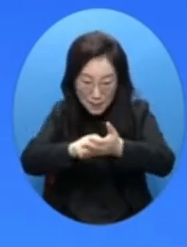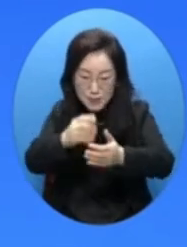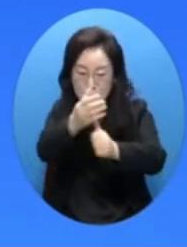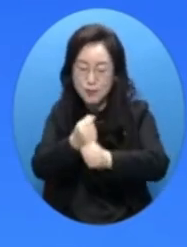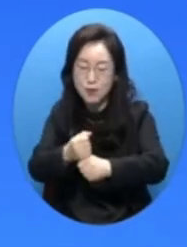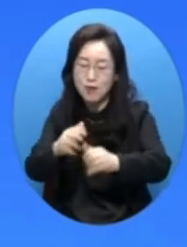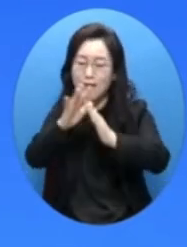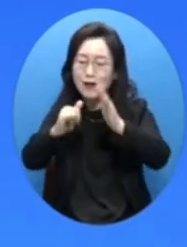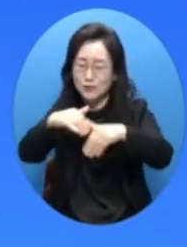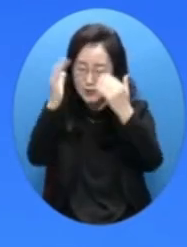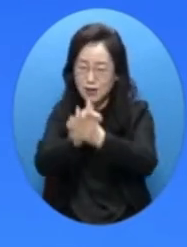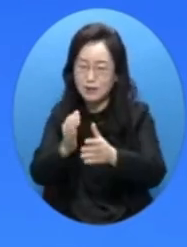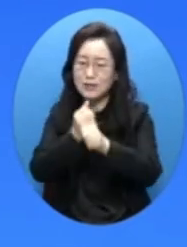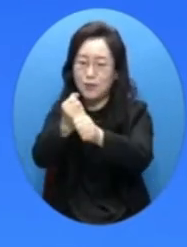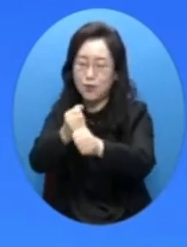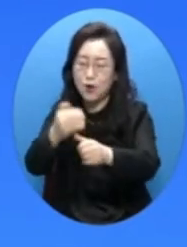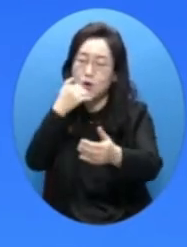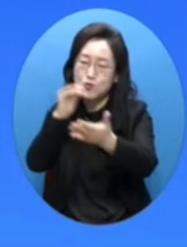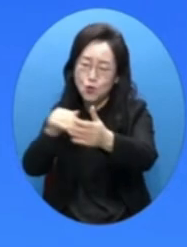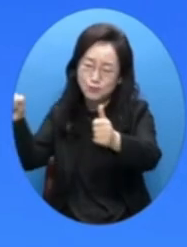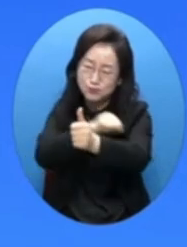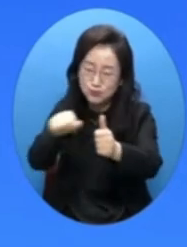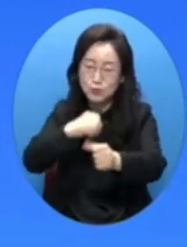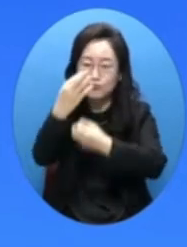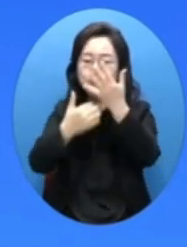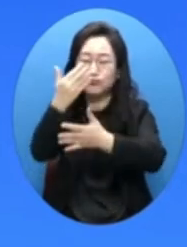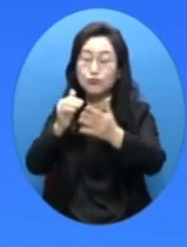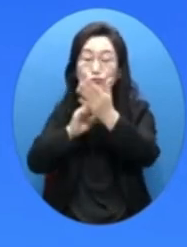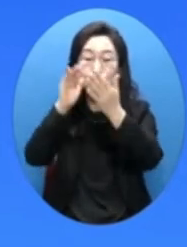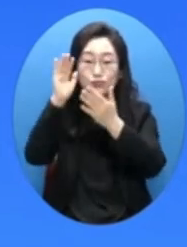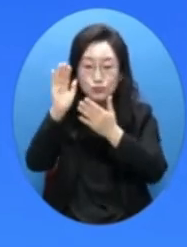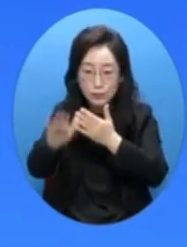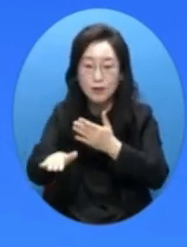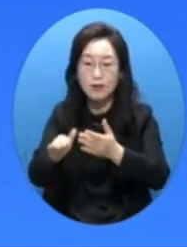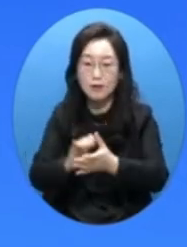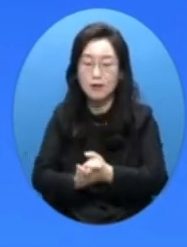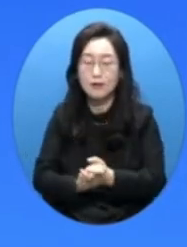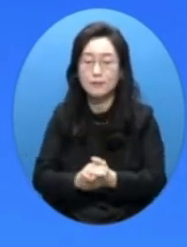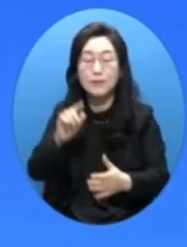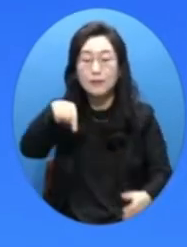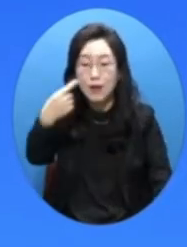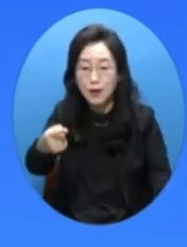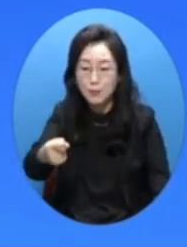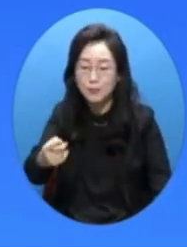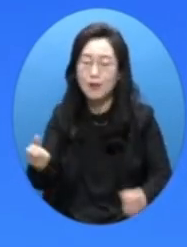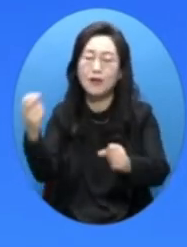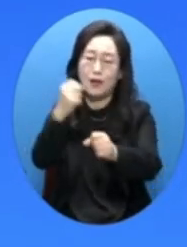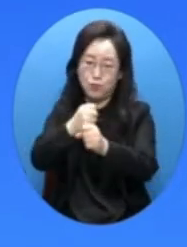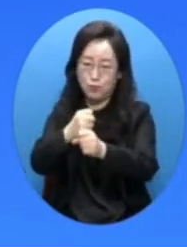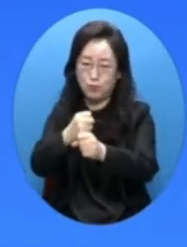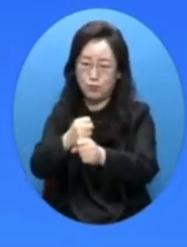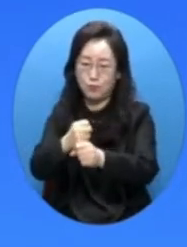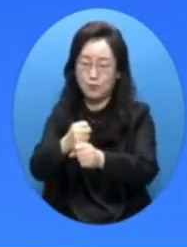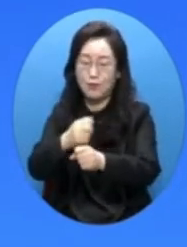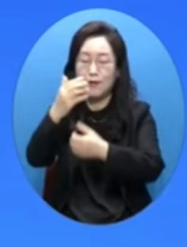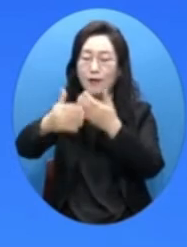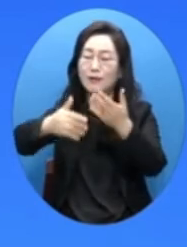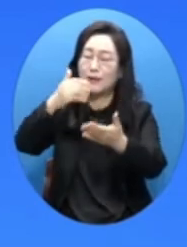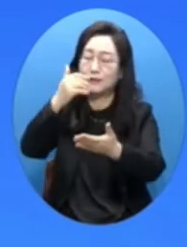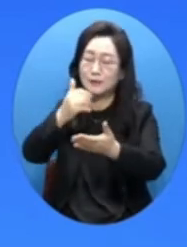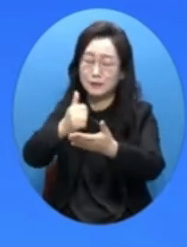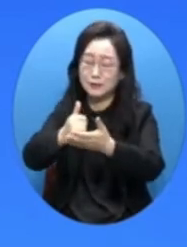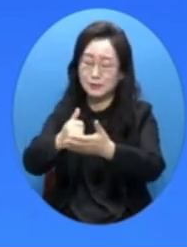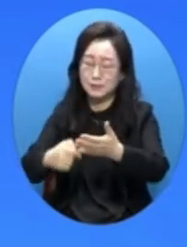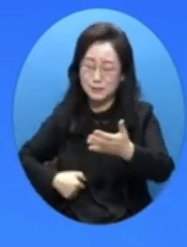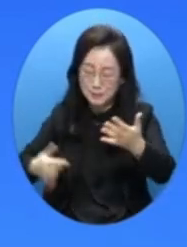가서 돌려주고 불사르고 난 다음 그다음 회복의 은혜가 임했습니다 하나님 앞에서 이스라엘